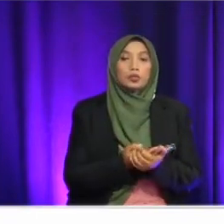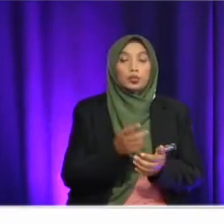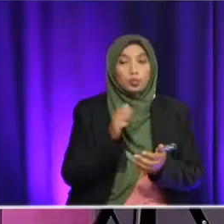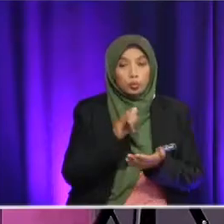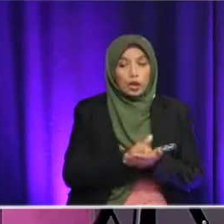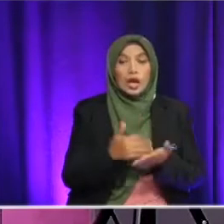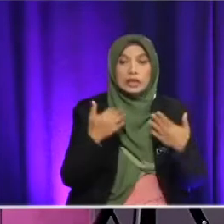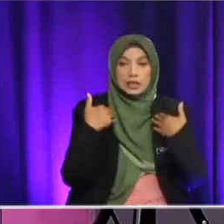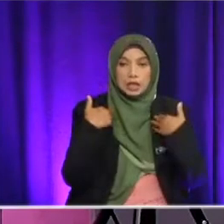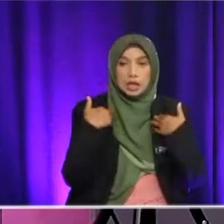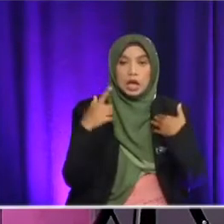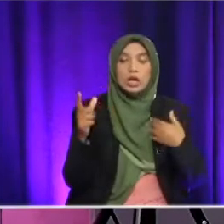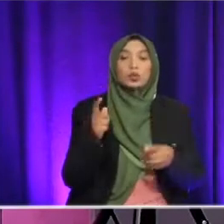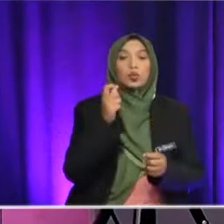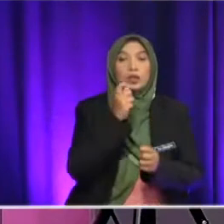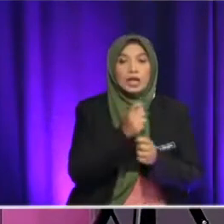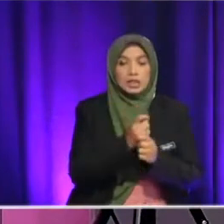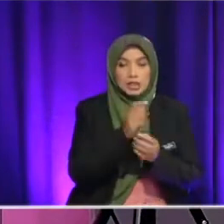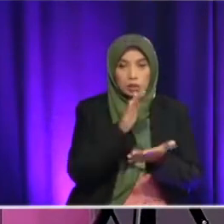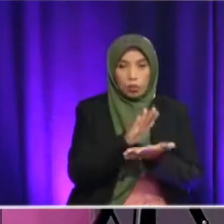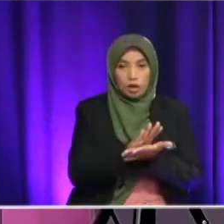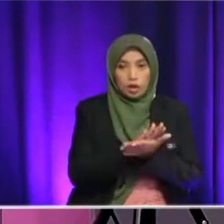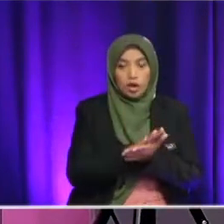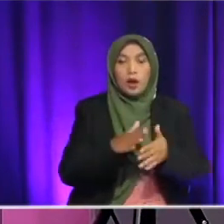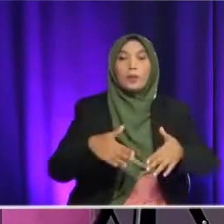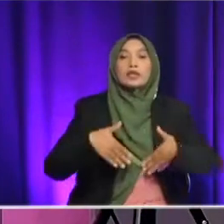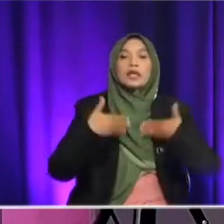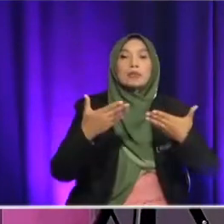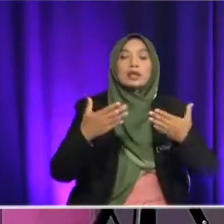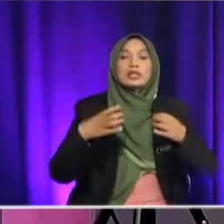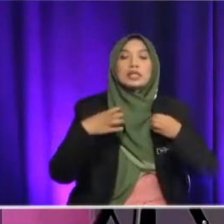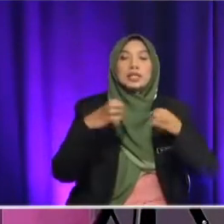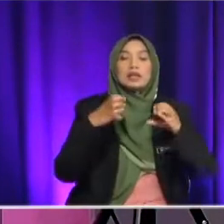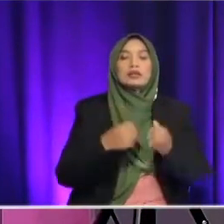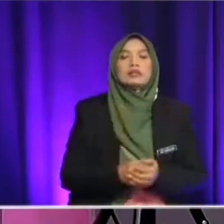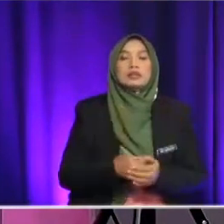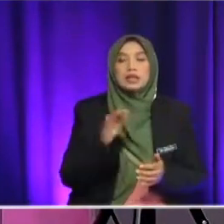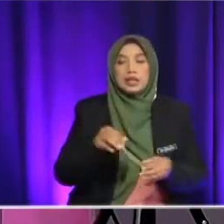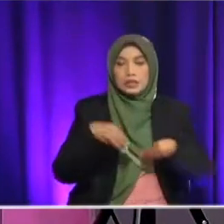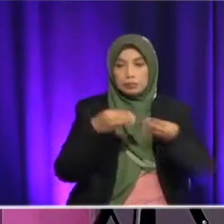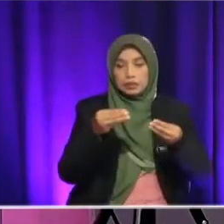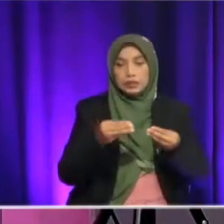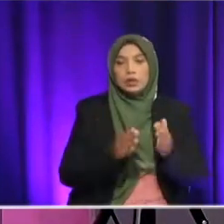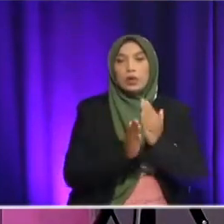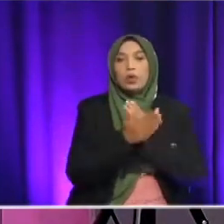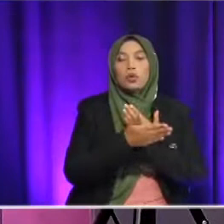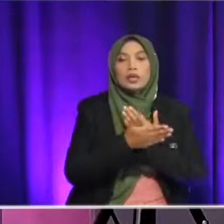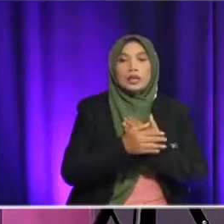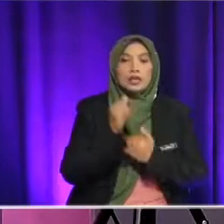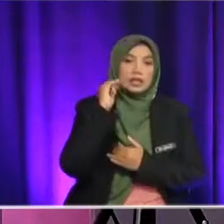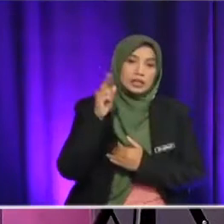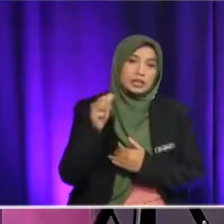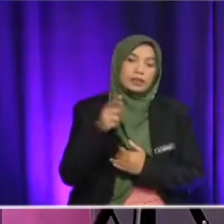dah baca kan? Kita kupas satu demi satu. Macam mana nak dapat binaan isi karangan yang cemerlang dan juga matang? Ni